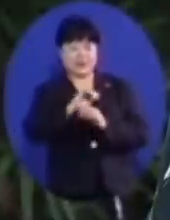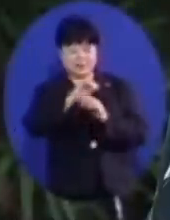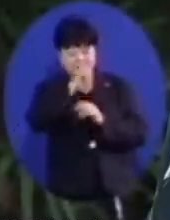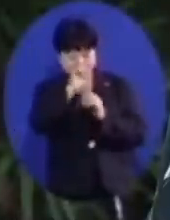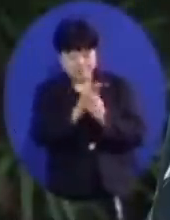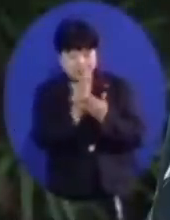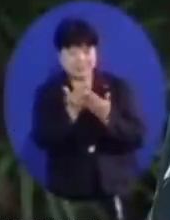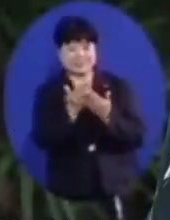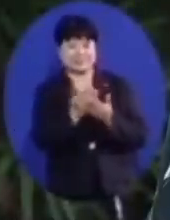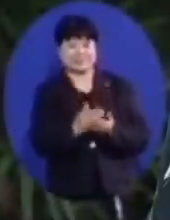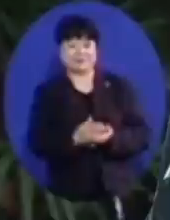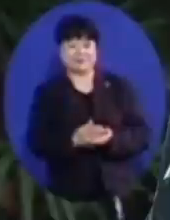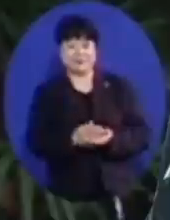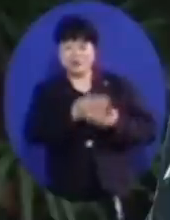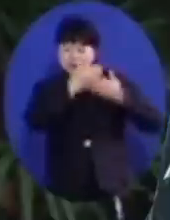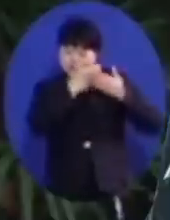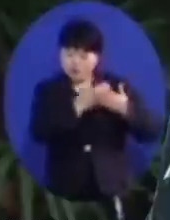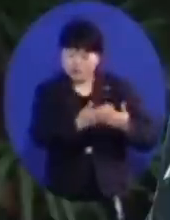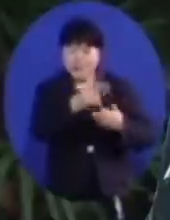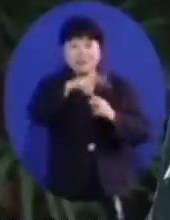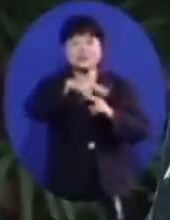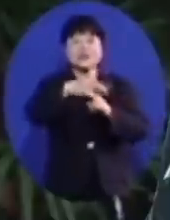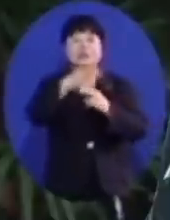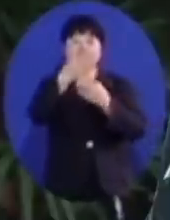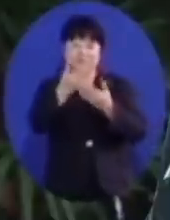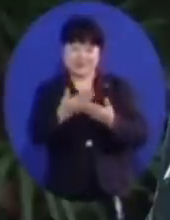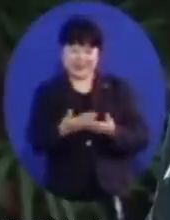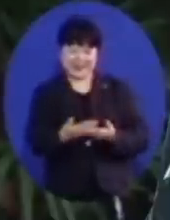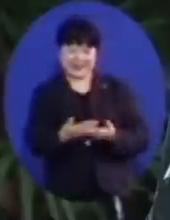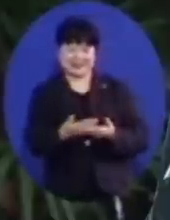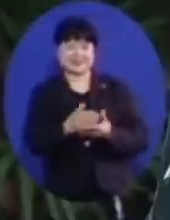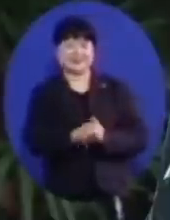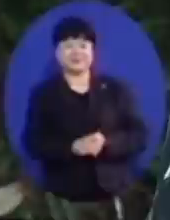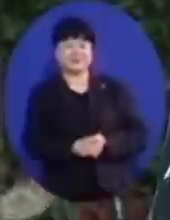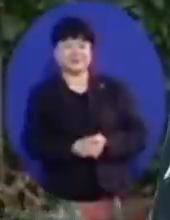성경 이보다 더 귀한 선물이 어디 있습니까